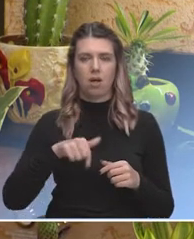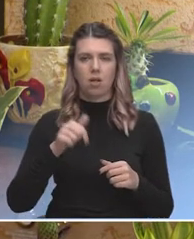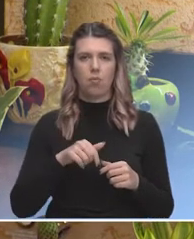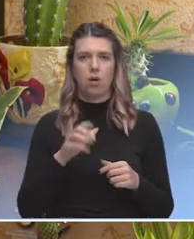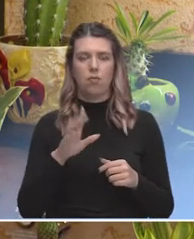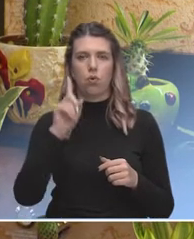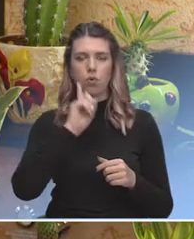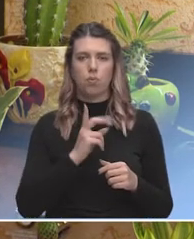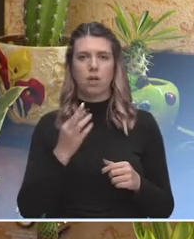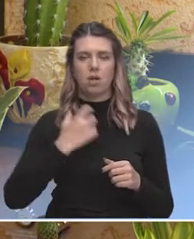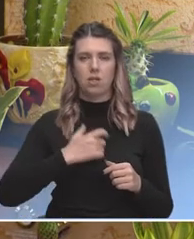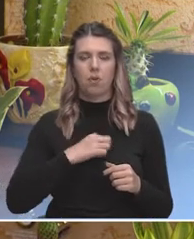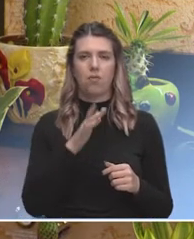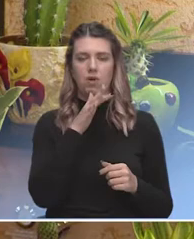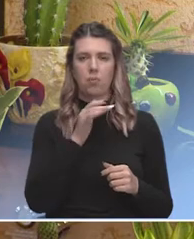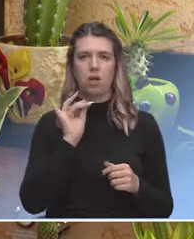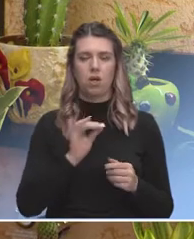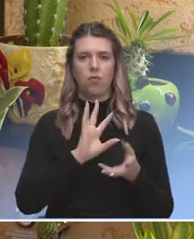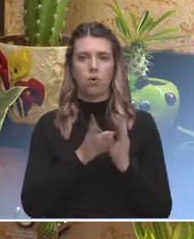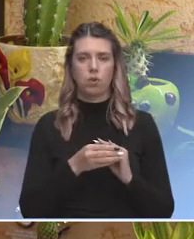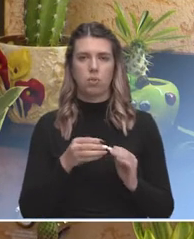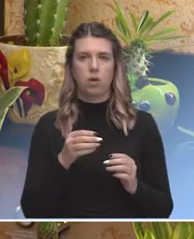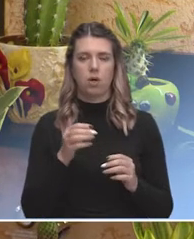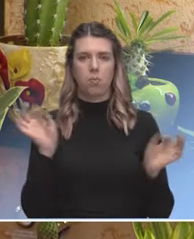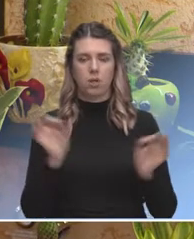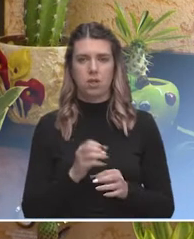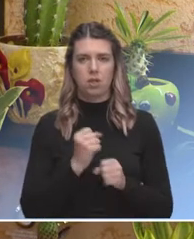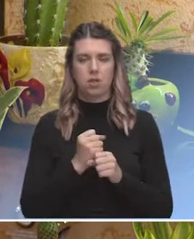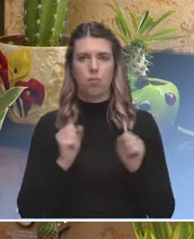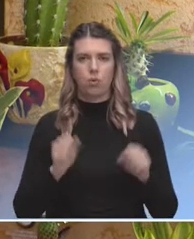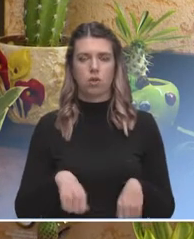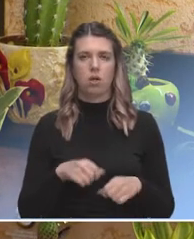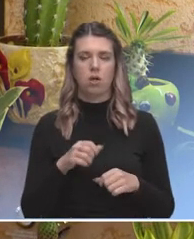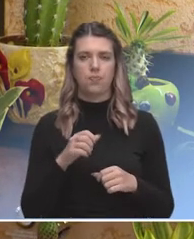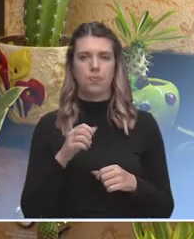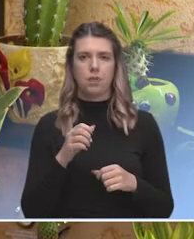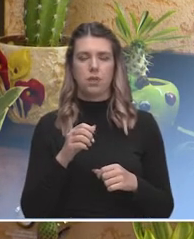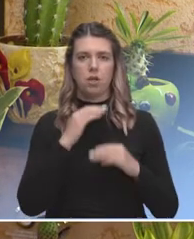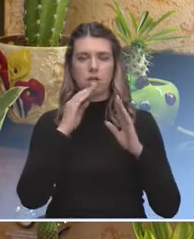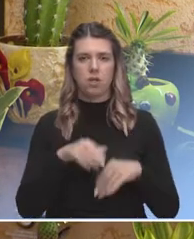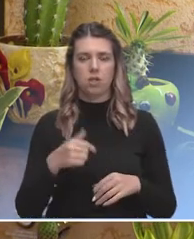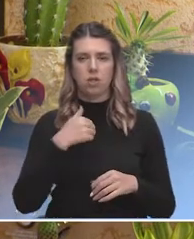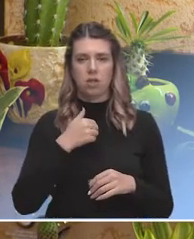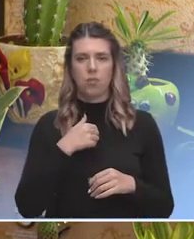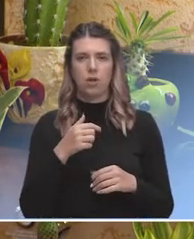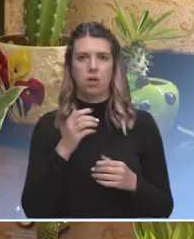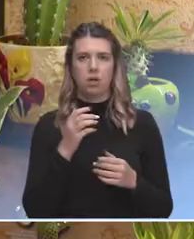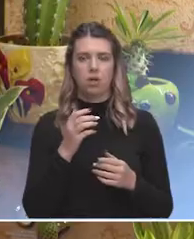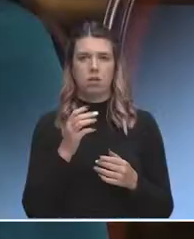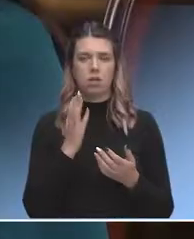этом в удобное для себя время и, в общем-то, достаточно быстро. Достаточно нам